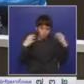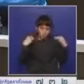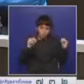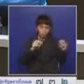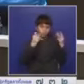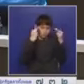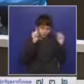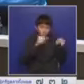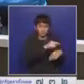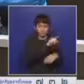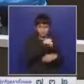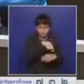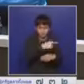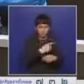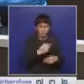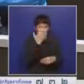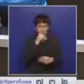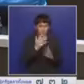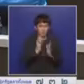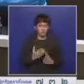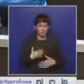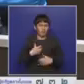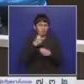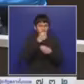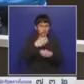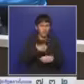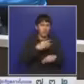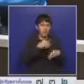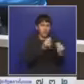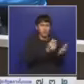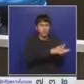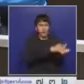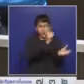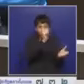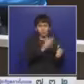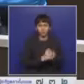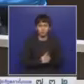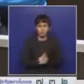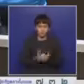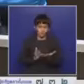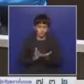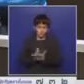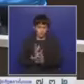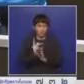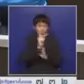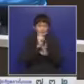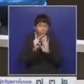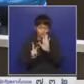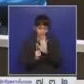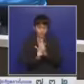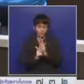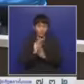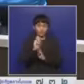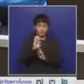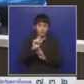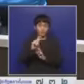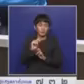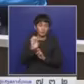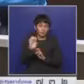คนเรียกร้องให้ลาออกฝ่ายนิติบัญญัติครับเพื่อนสมาชิก